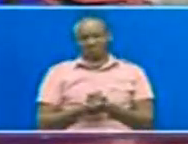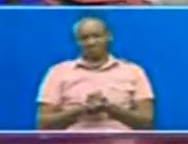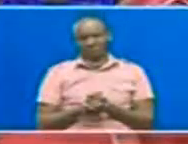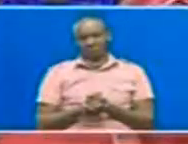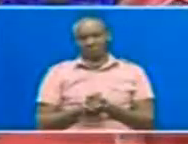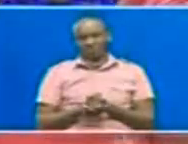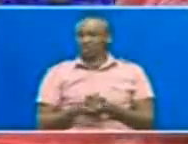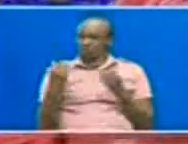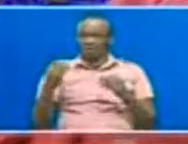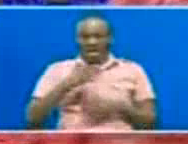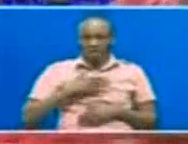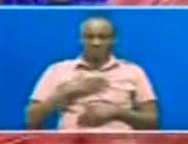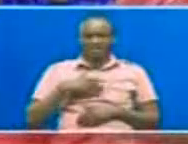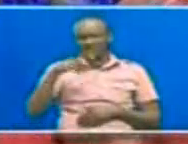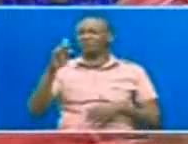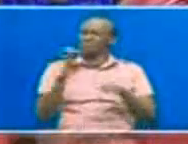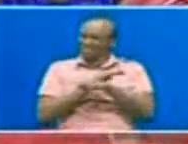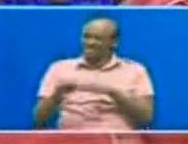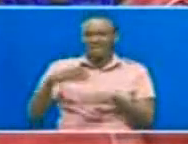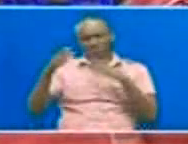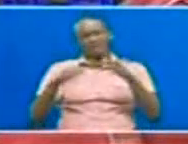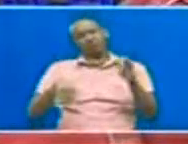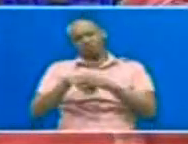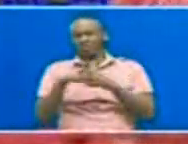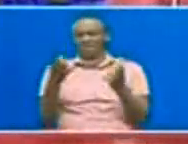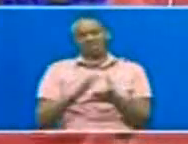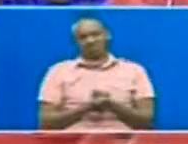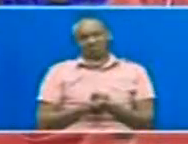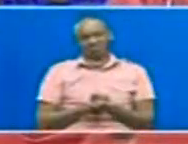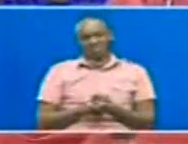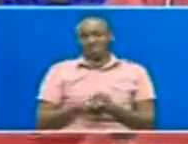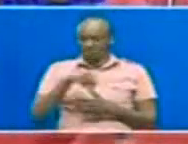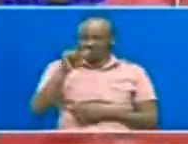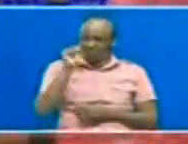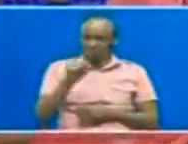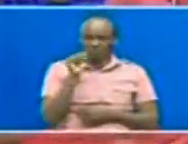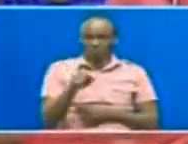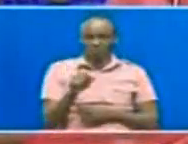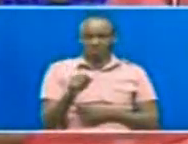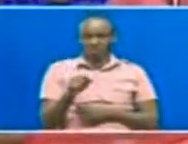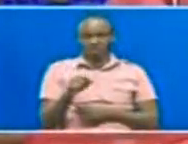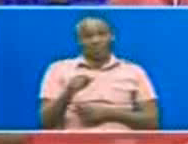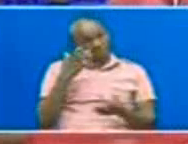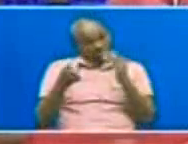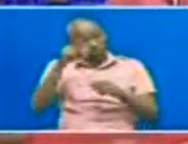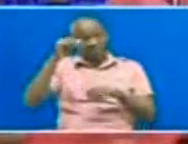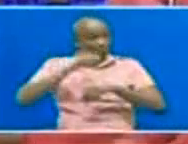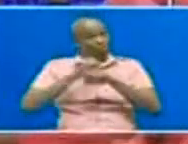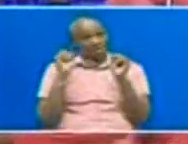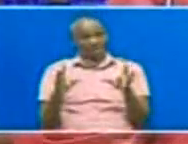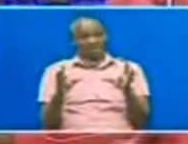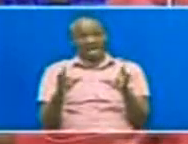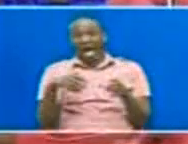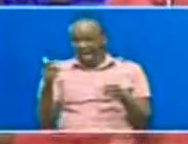kwa hii vijana yes. wetu, wawe busy kwa play, kucheza mpira. Hmm. You know, you can be... Unaanza kukosa kwenda kwa shule.